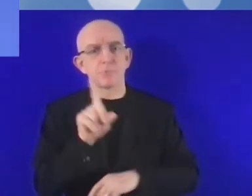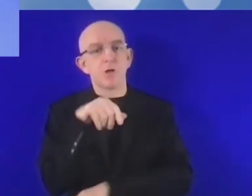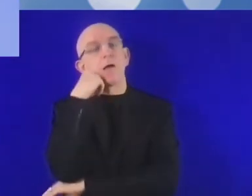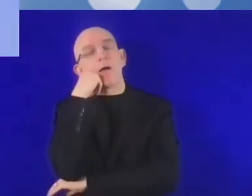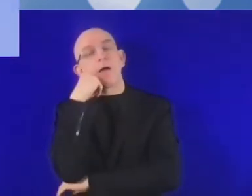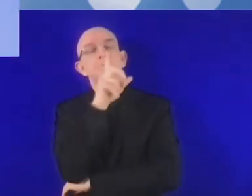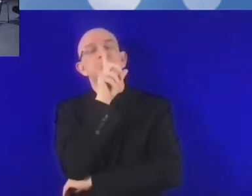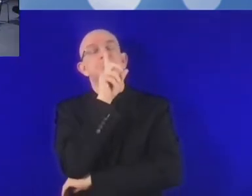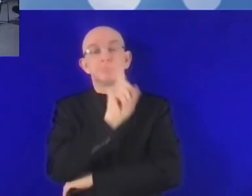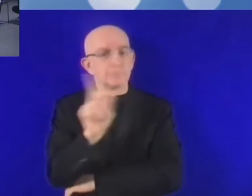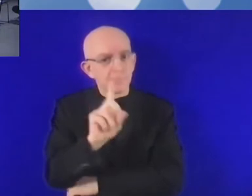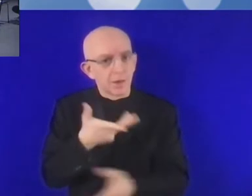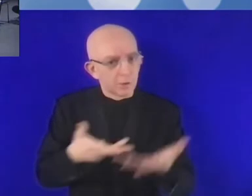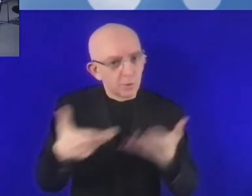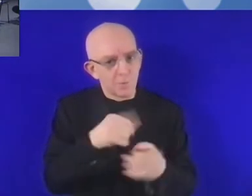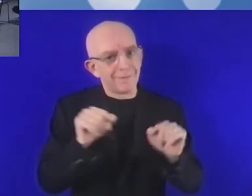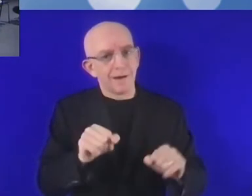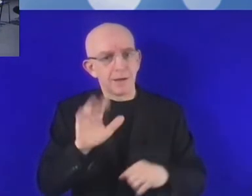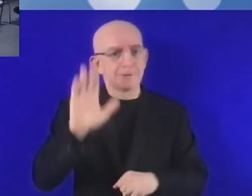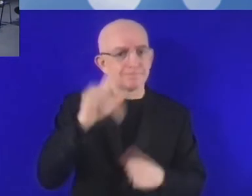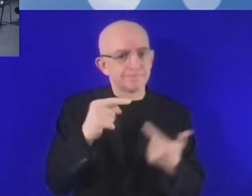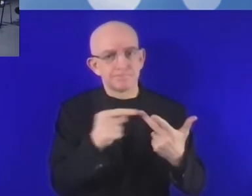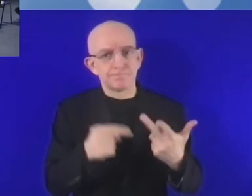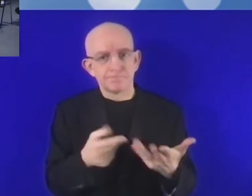على حضوركم هنا معنا.